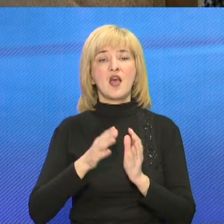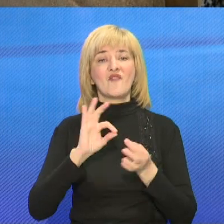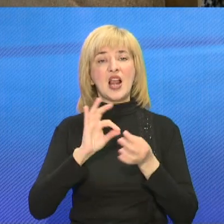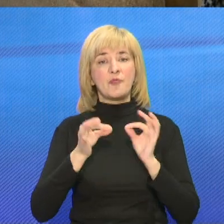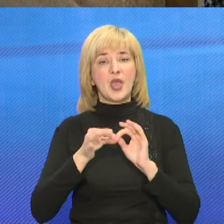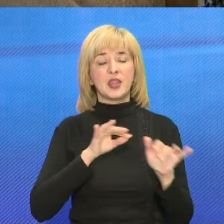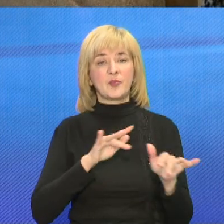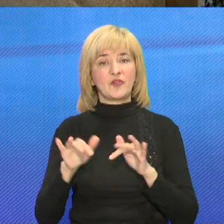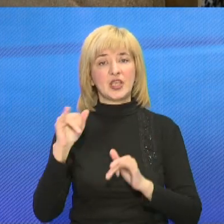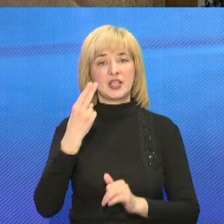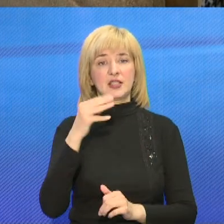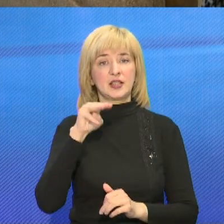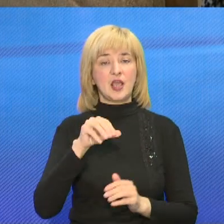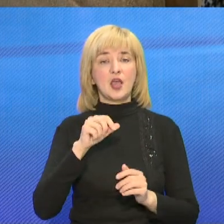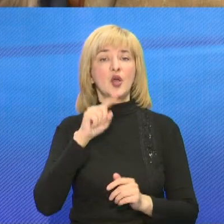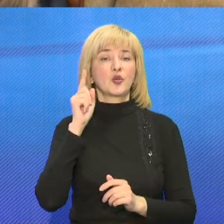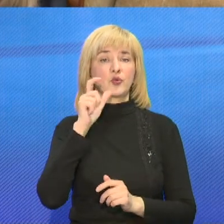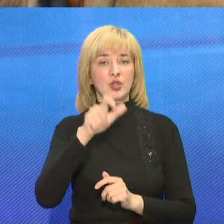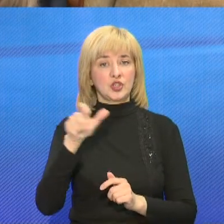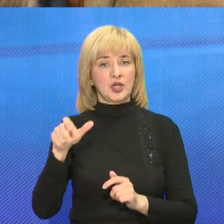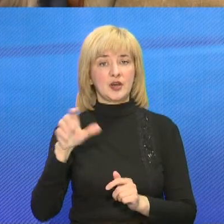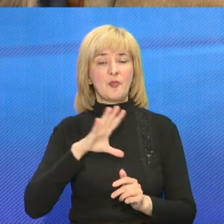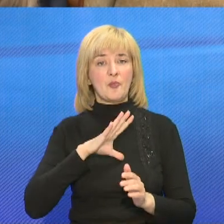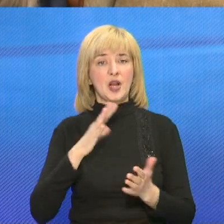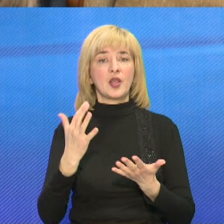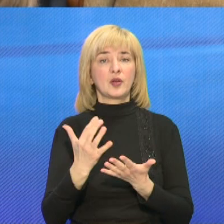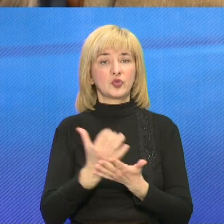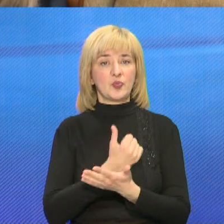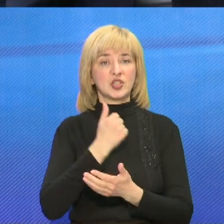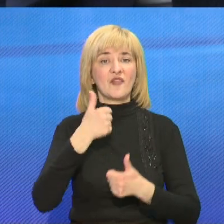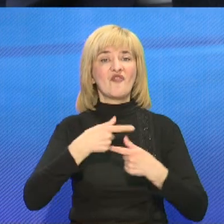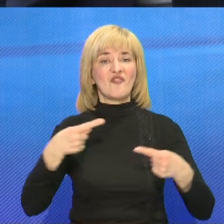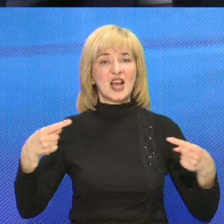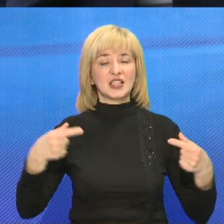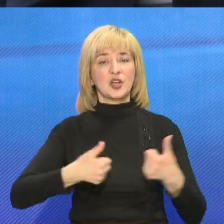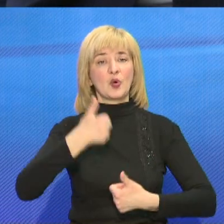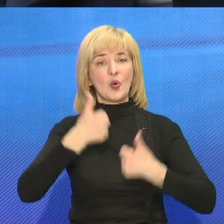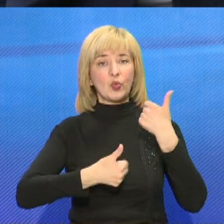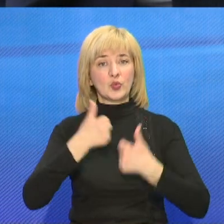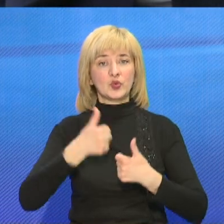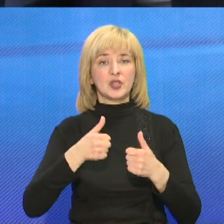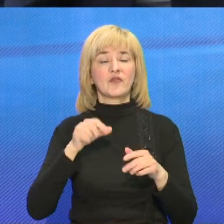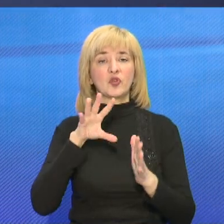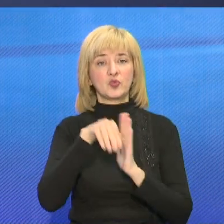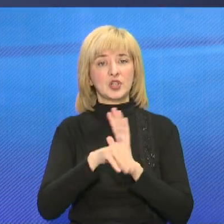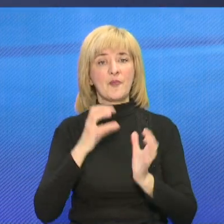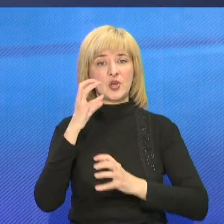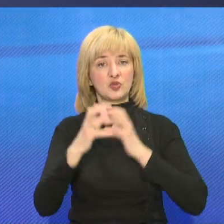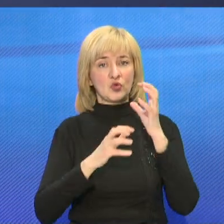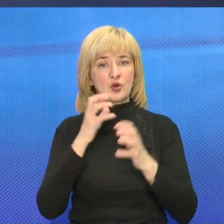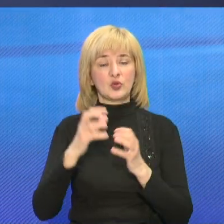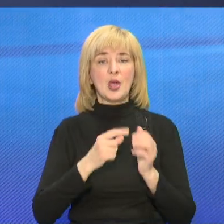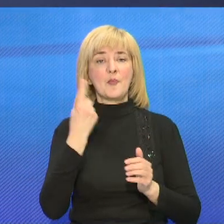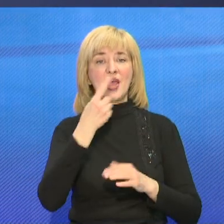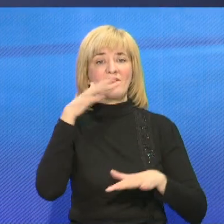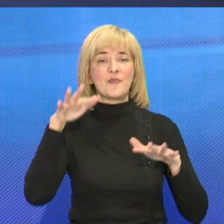имели поспехи у самых разных творчих, техничных и спортивных конкурсах и споборництвах, у тем лику международного узровню. Первое место